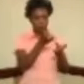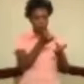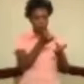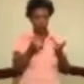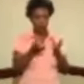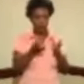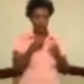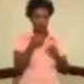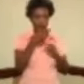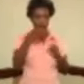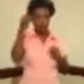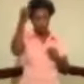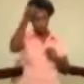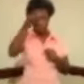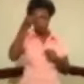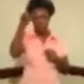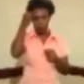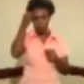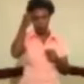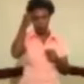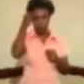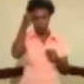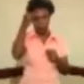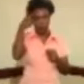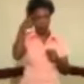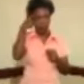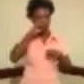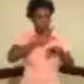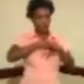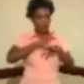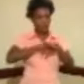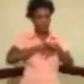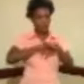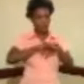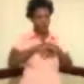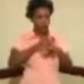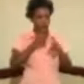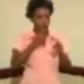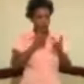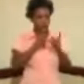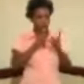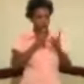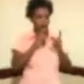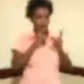Qui opinion un petit peu plus élaborée sur la question de la décentralisation.